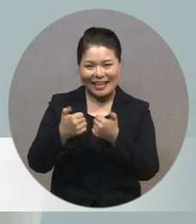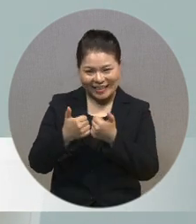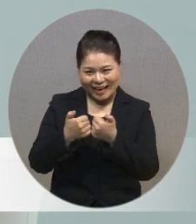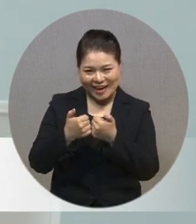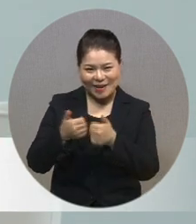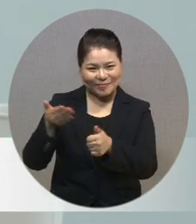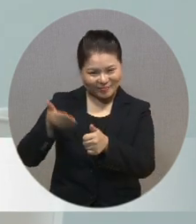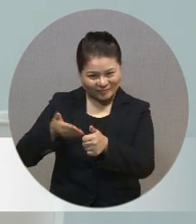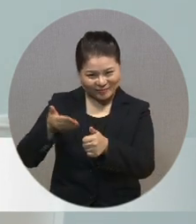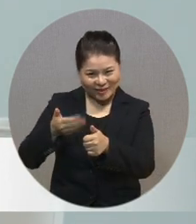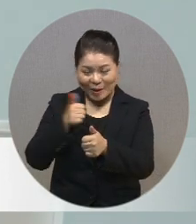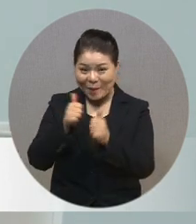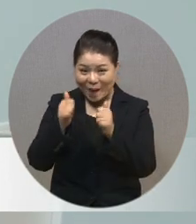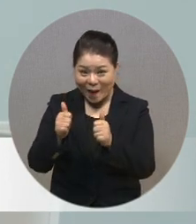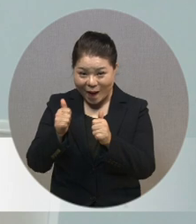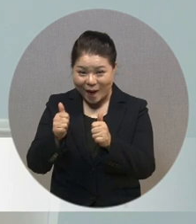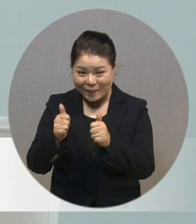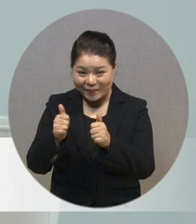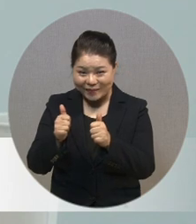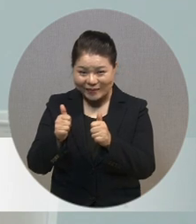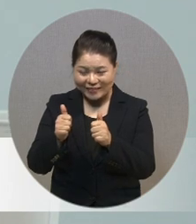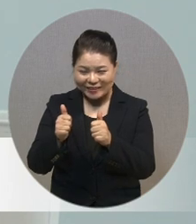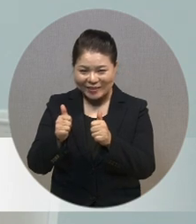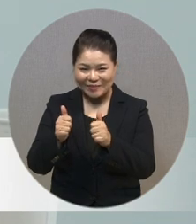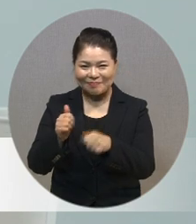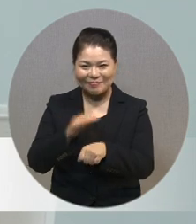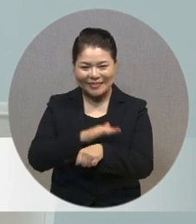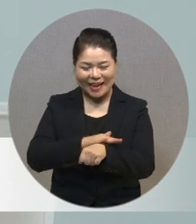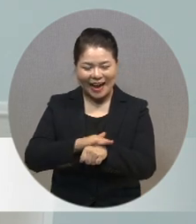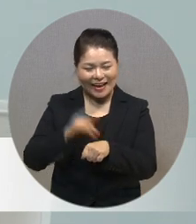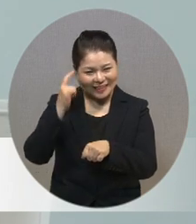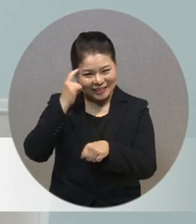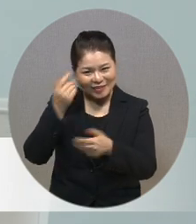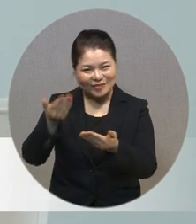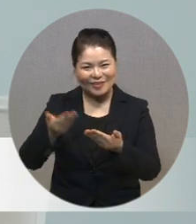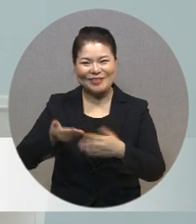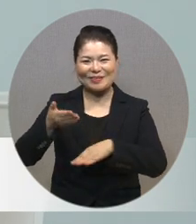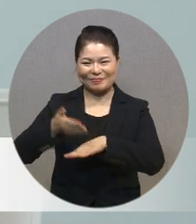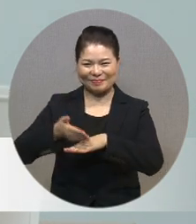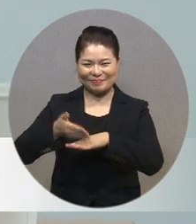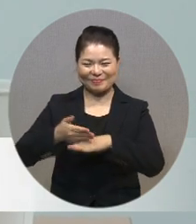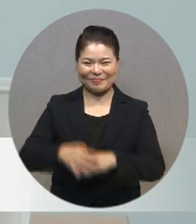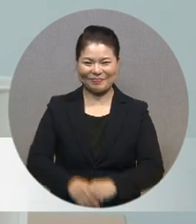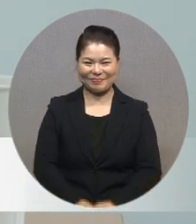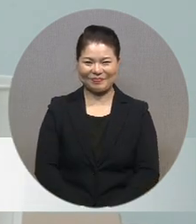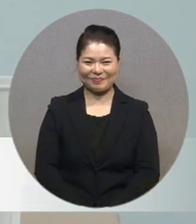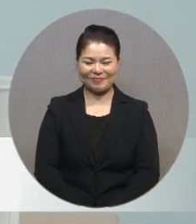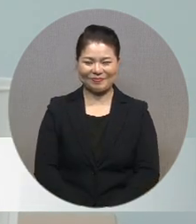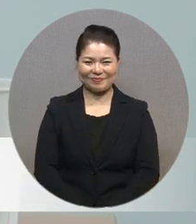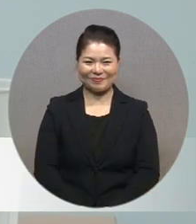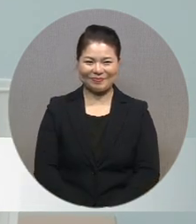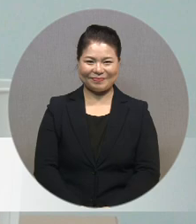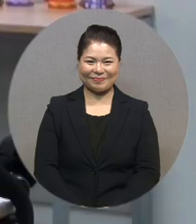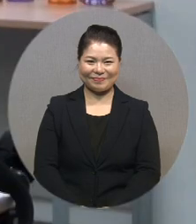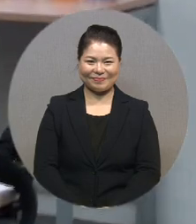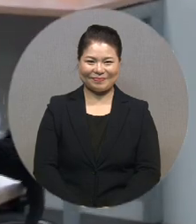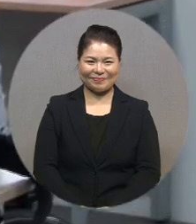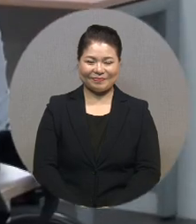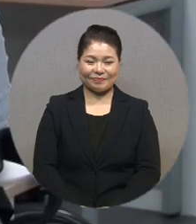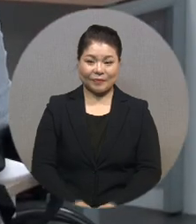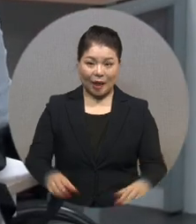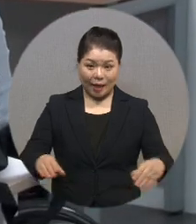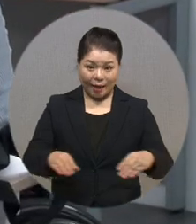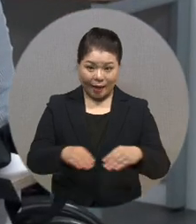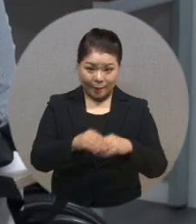상담을 하고 그러더니 또 이렇게 귀한 생각을 해주셔가지고 다시 한번 감사하다는 말씀드립니다.